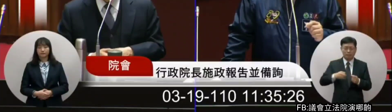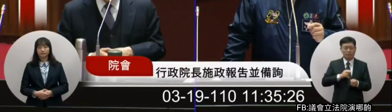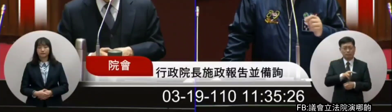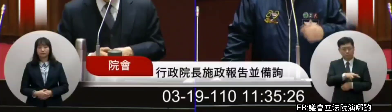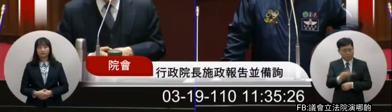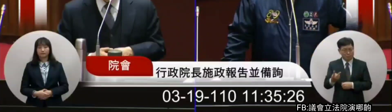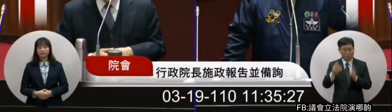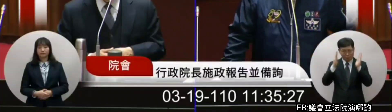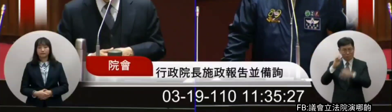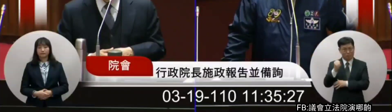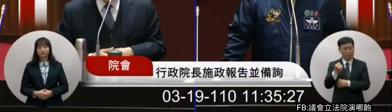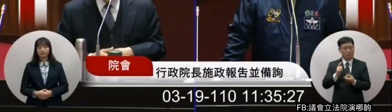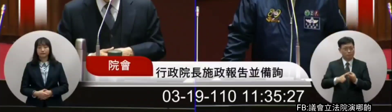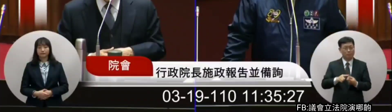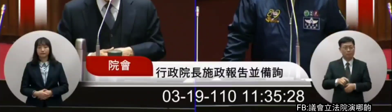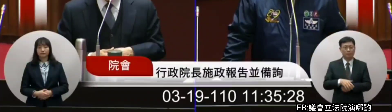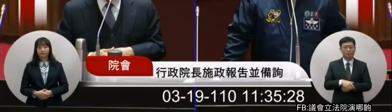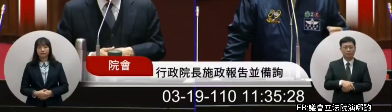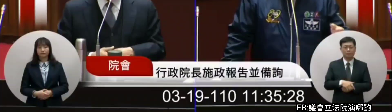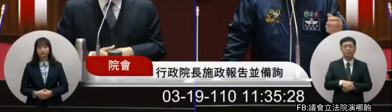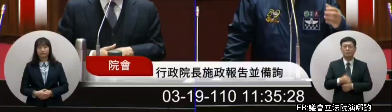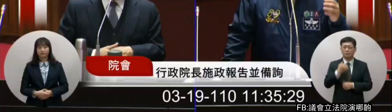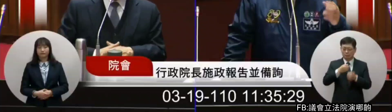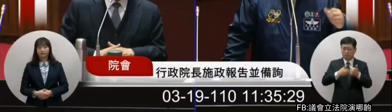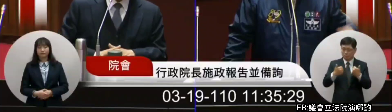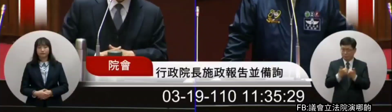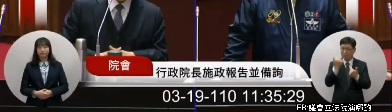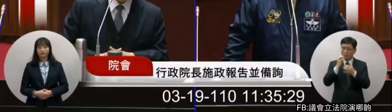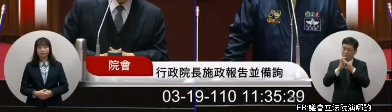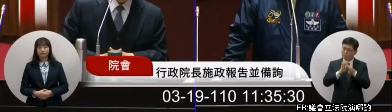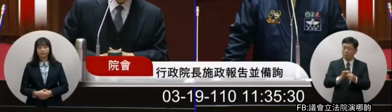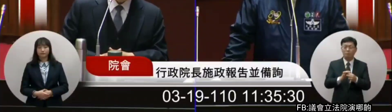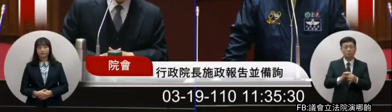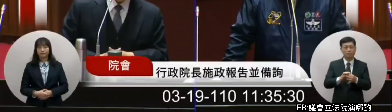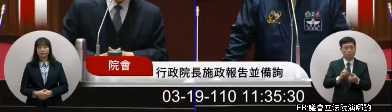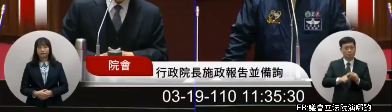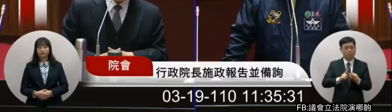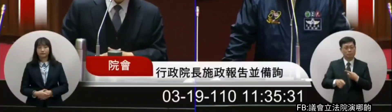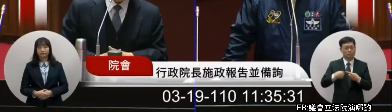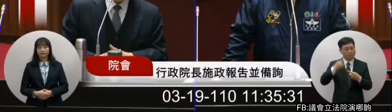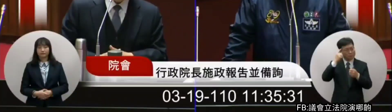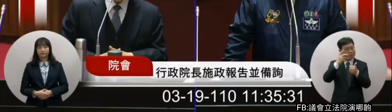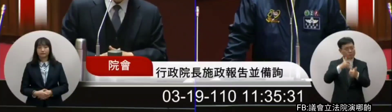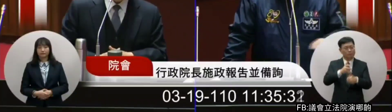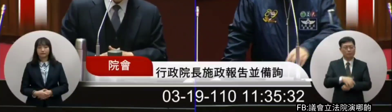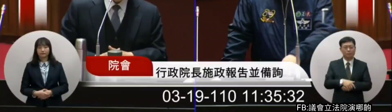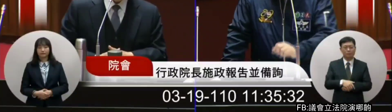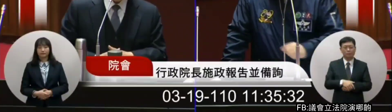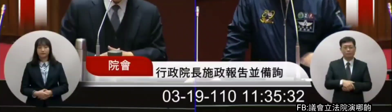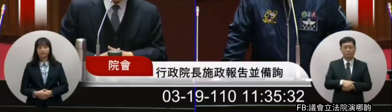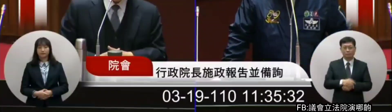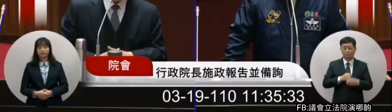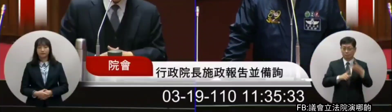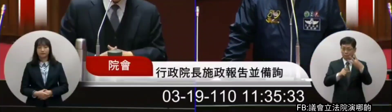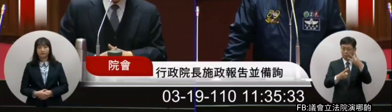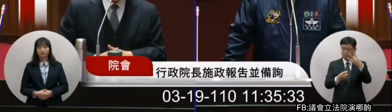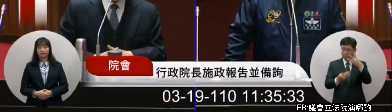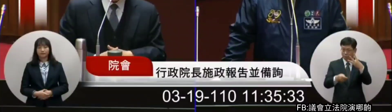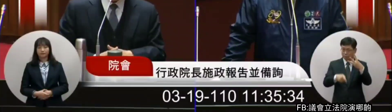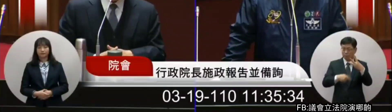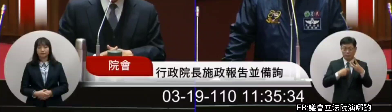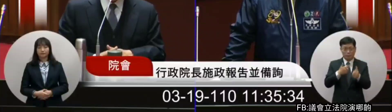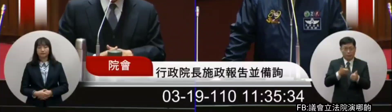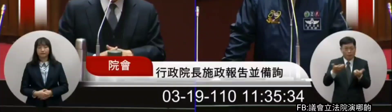型正义，能够委员会能够继续下去。我想要请教的是，这个319枪击